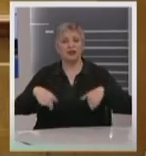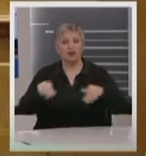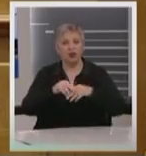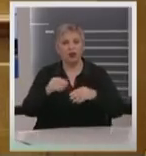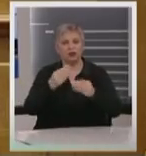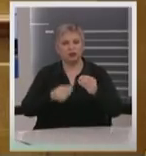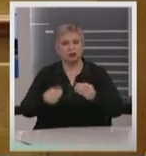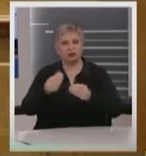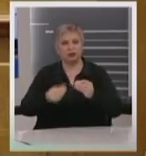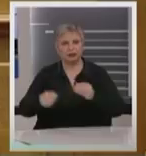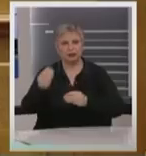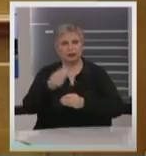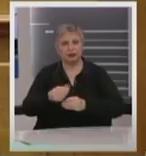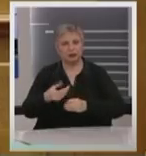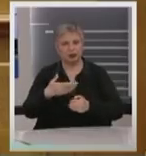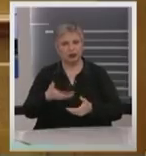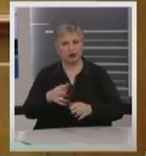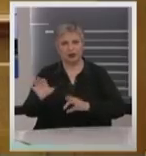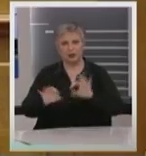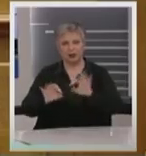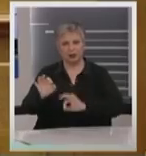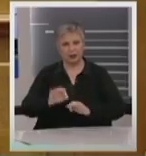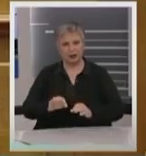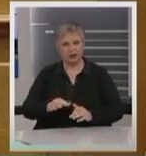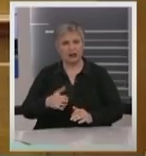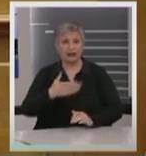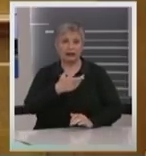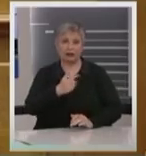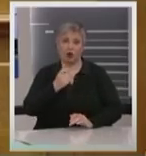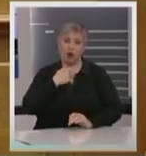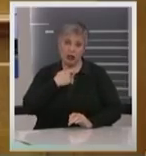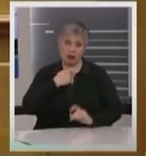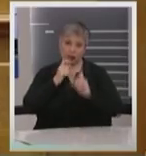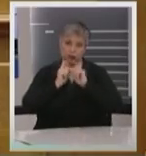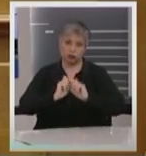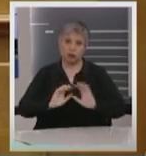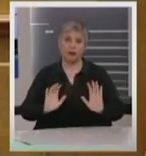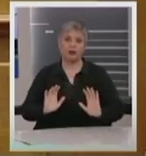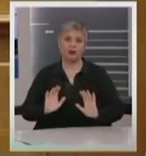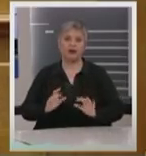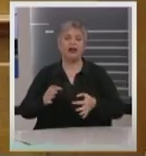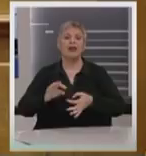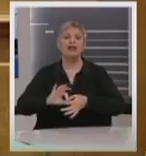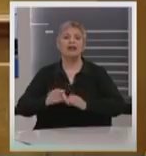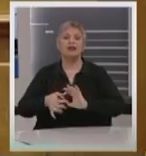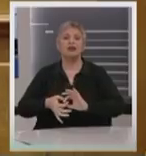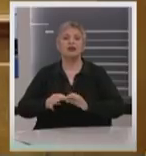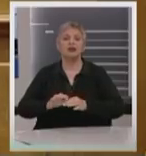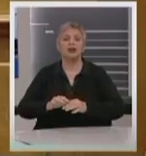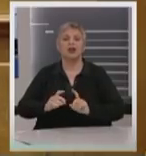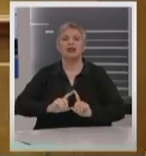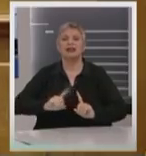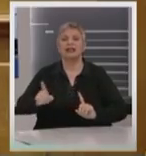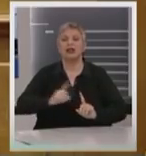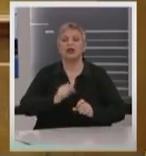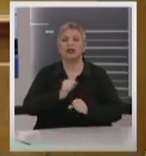μη μου πείτε, φαντάζομαι, ότι όλοι αυτοί ήταν απαραίτητοι. Ο Οργανισμός Συγκοινωνιακού Έργου